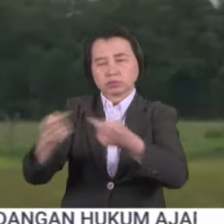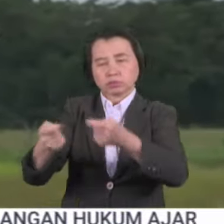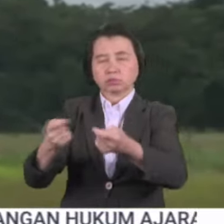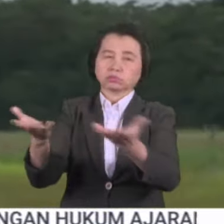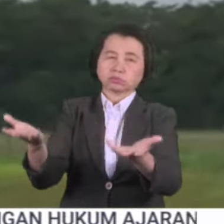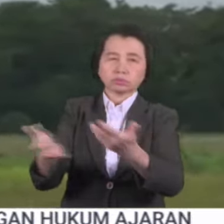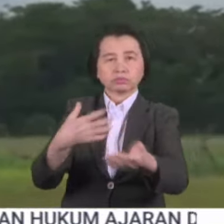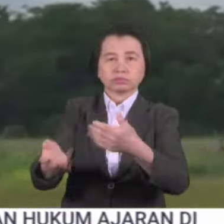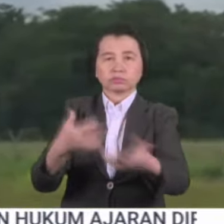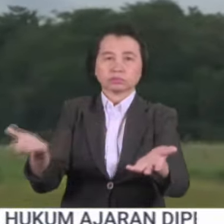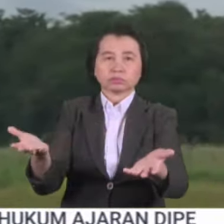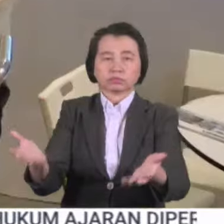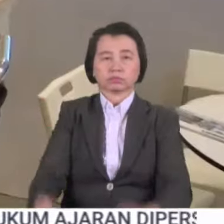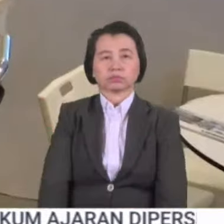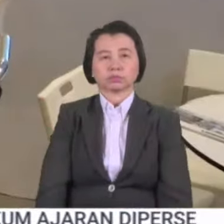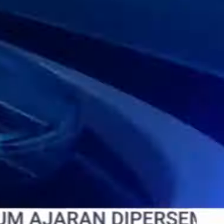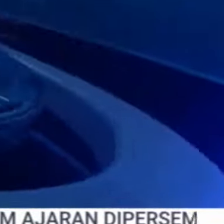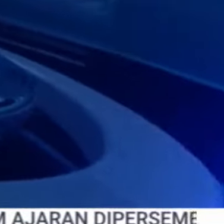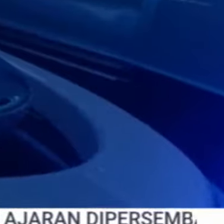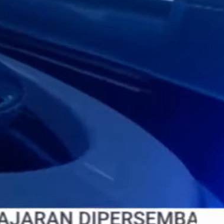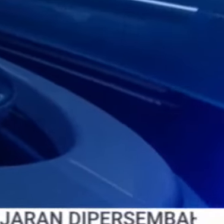pengendali penerbangan.